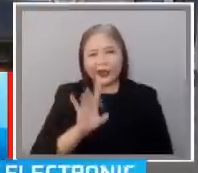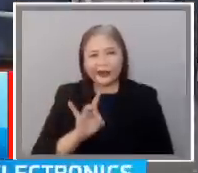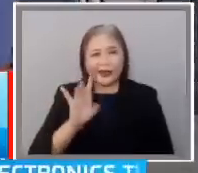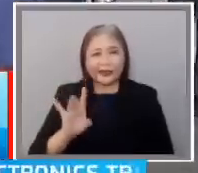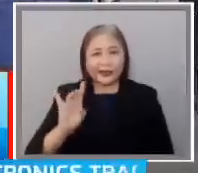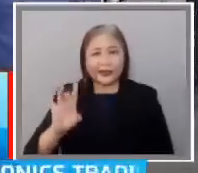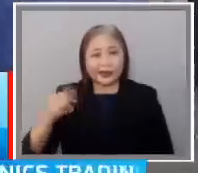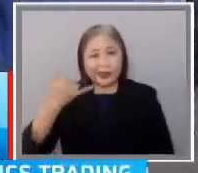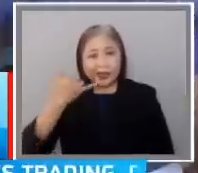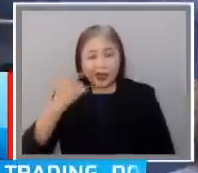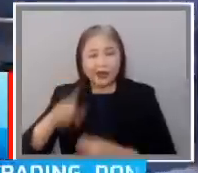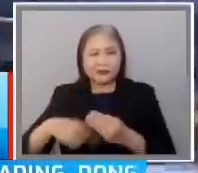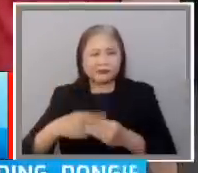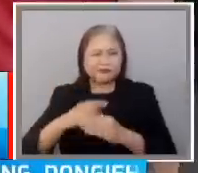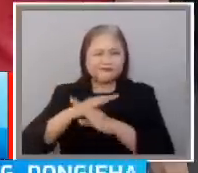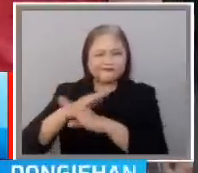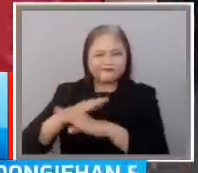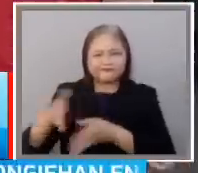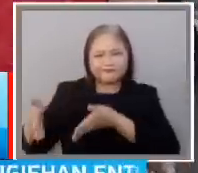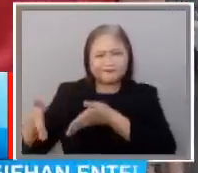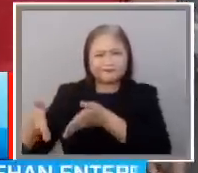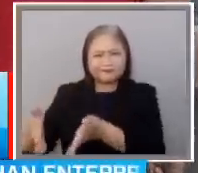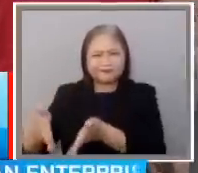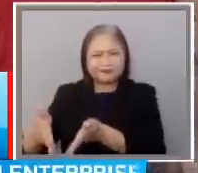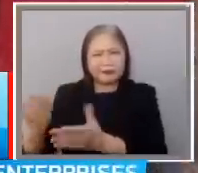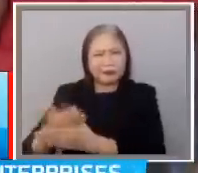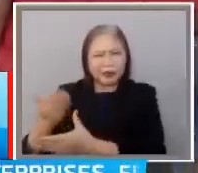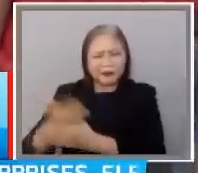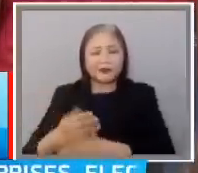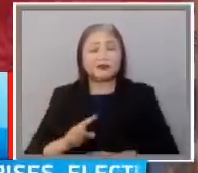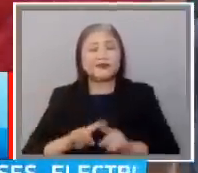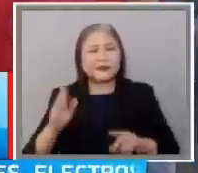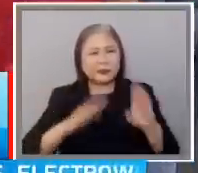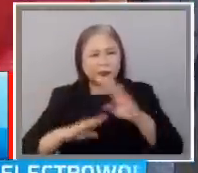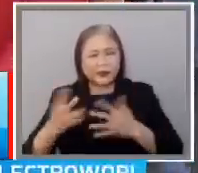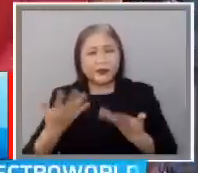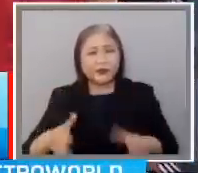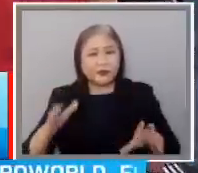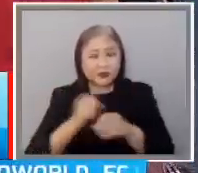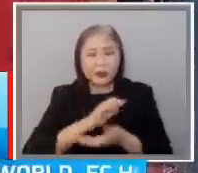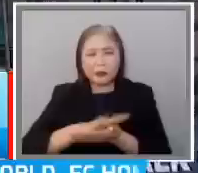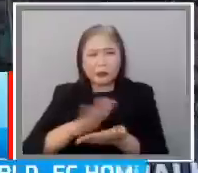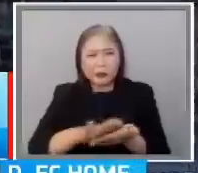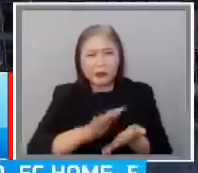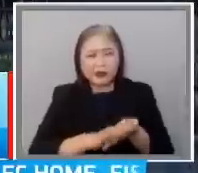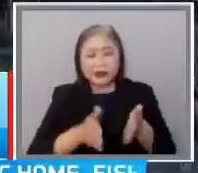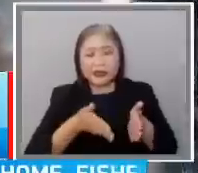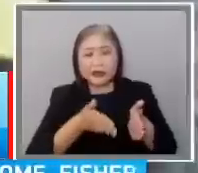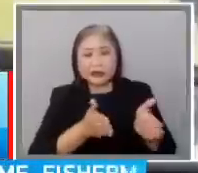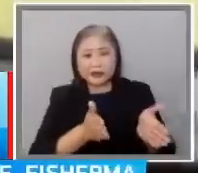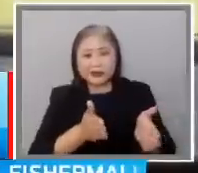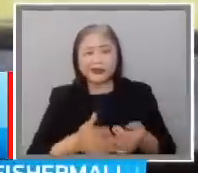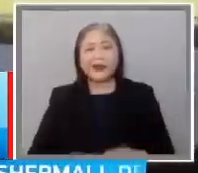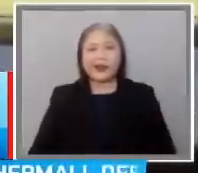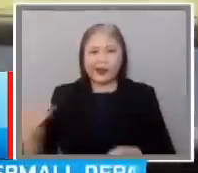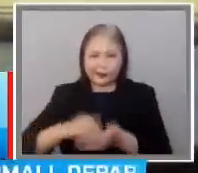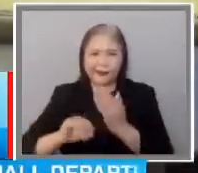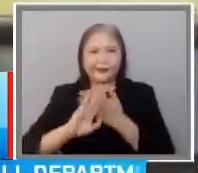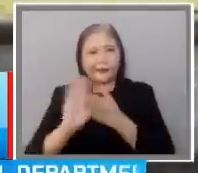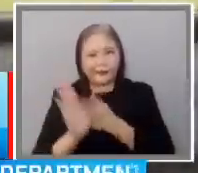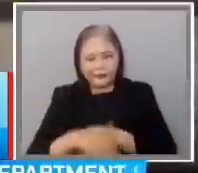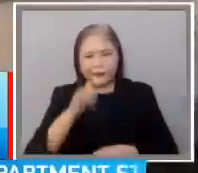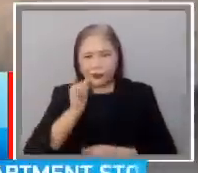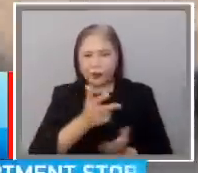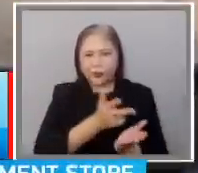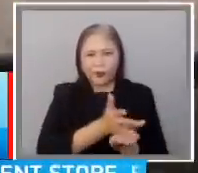sa mga obstruction sa kalsada. Ang problema nga lang daw, matapos nilang linisin ang sinumbong na kalsada, bumabalik lang kinabukasan ang mga sinita